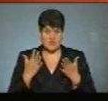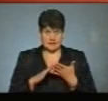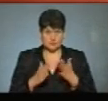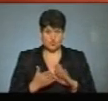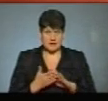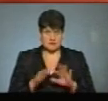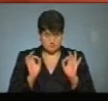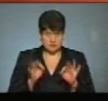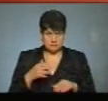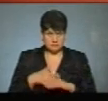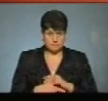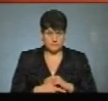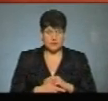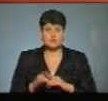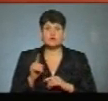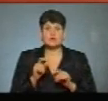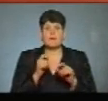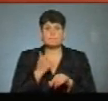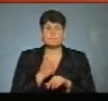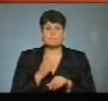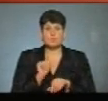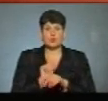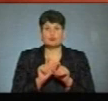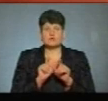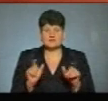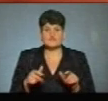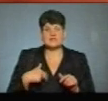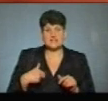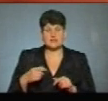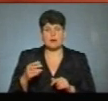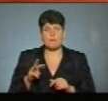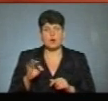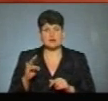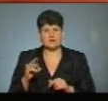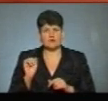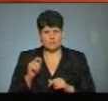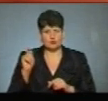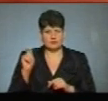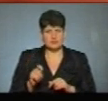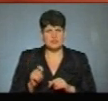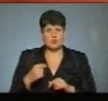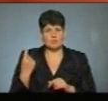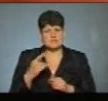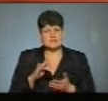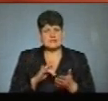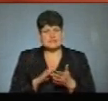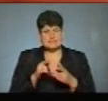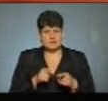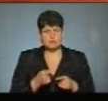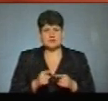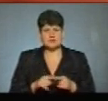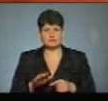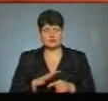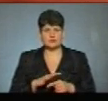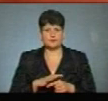служба з надзвичайних ситуацій, правильно ми розуміємо. Щодо блокпостів, вони в Заліщиках і Монастириську. Чи будуть вони на в'їзді до